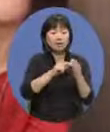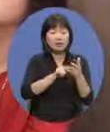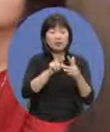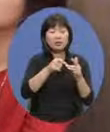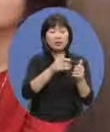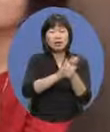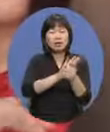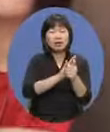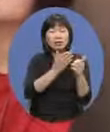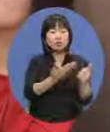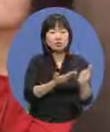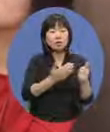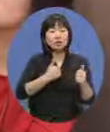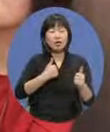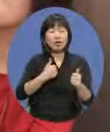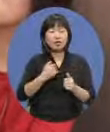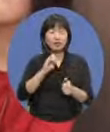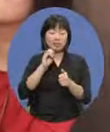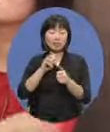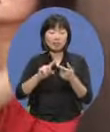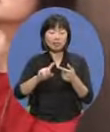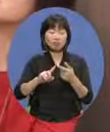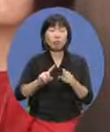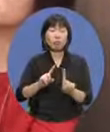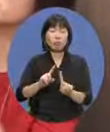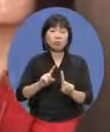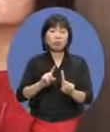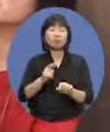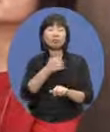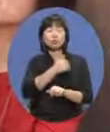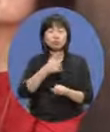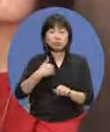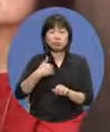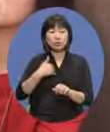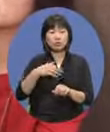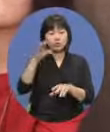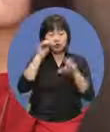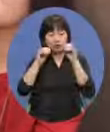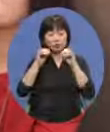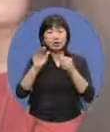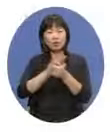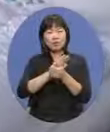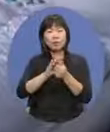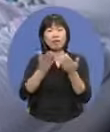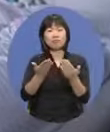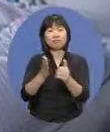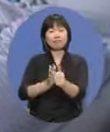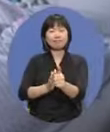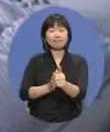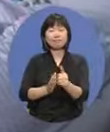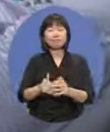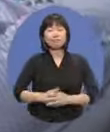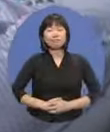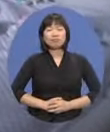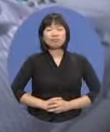여기서 얘기하는 거는 맺혀 있는 거야. 그러니까 얘기 충분히 듣고 해줘야 돼.